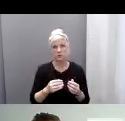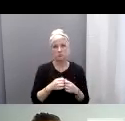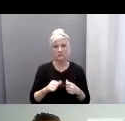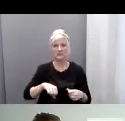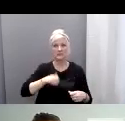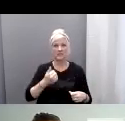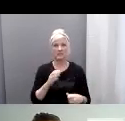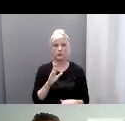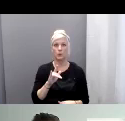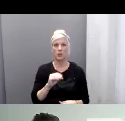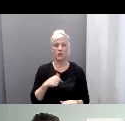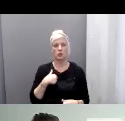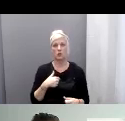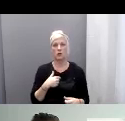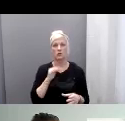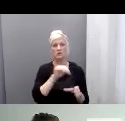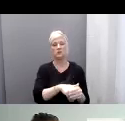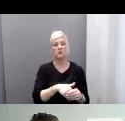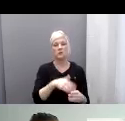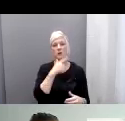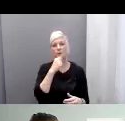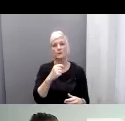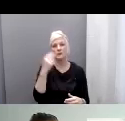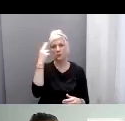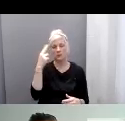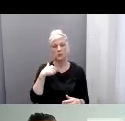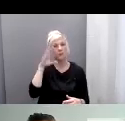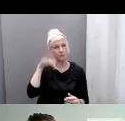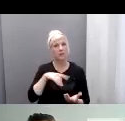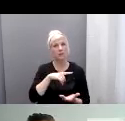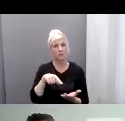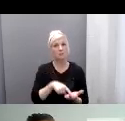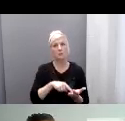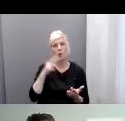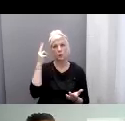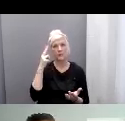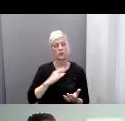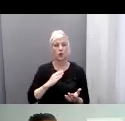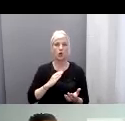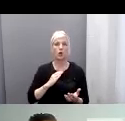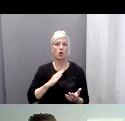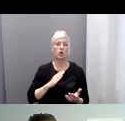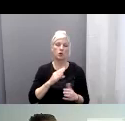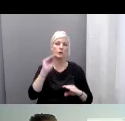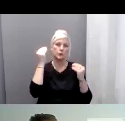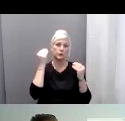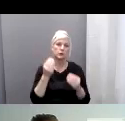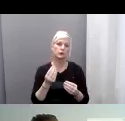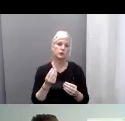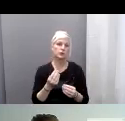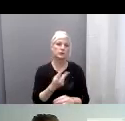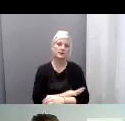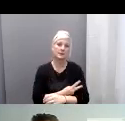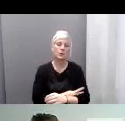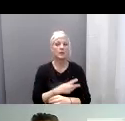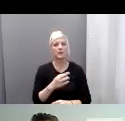Jag finns ju på Lunds universitet och vet att på Malmö universitet finns det ju kurser i sexologi och liknande, och det finns ju säkert